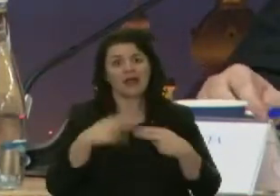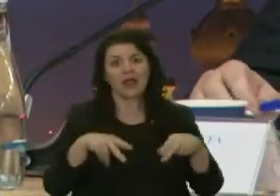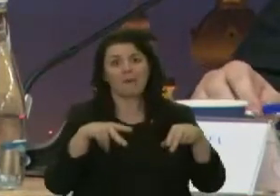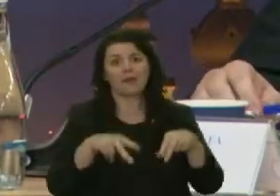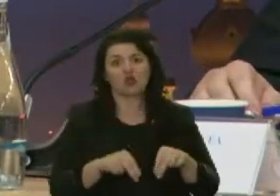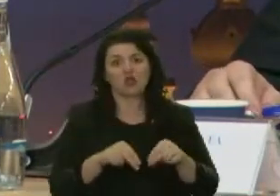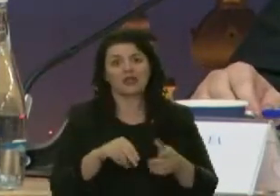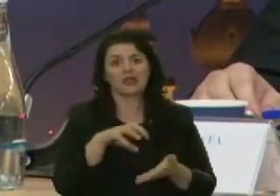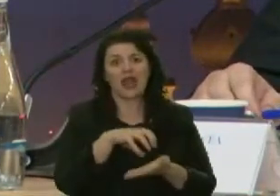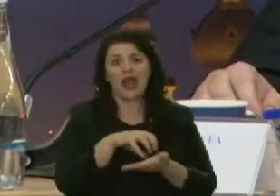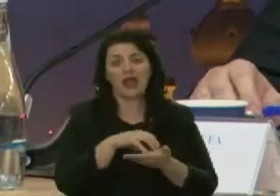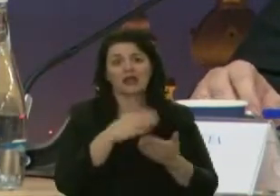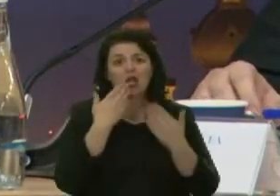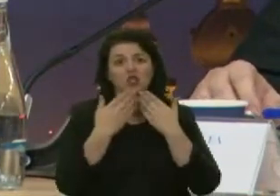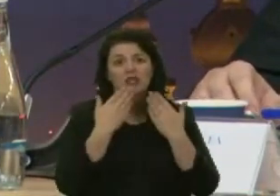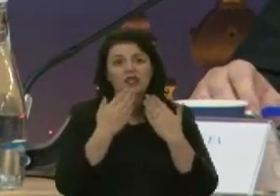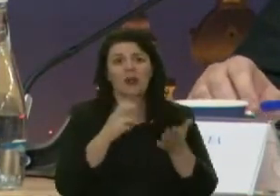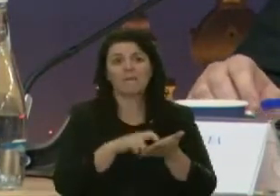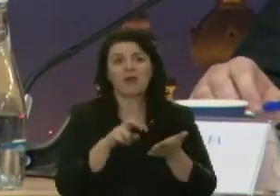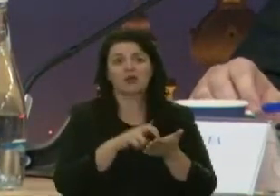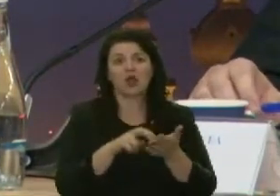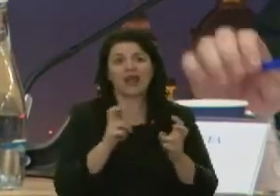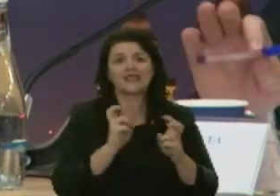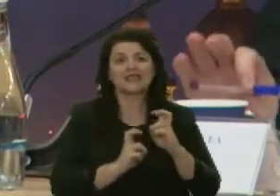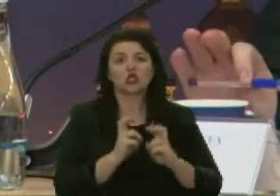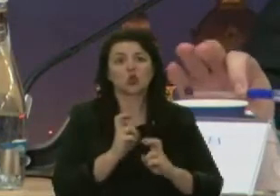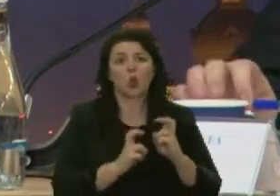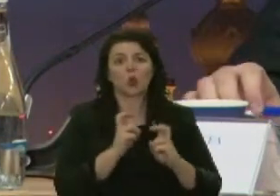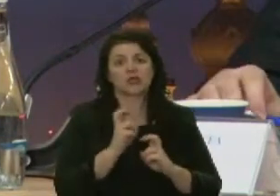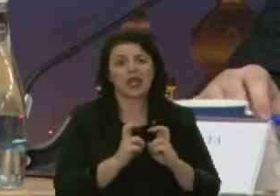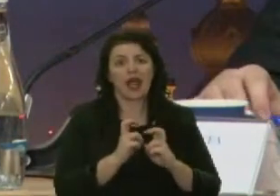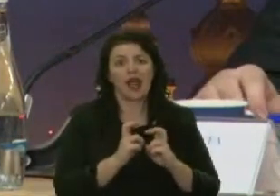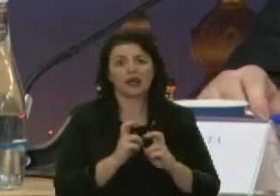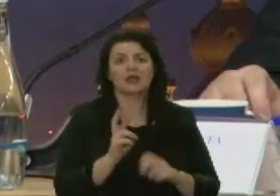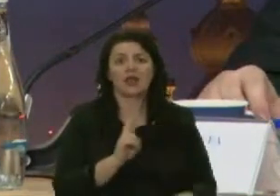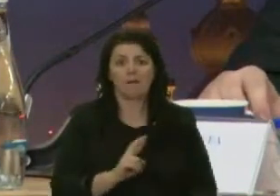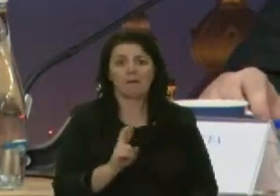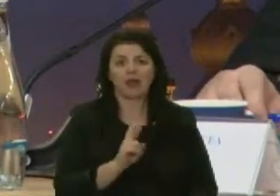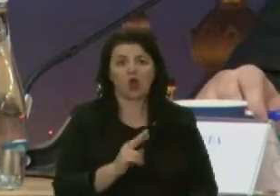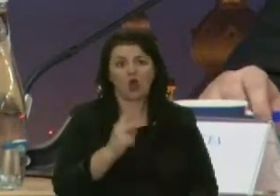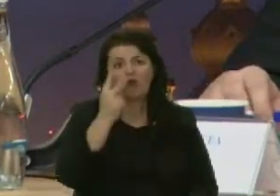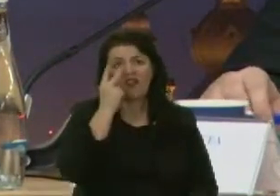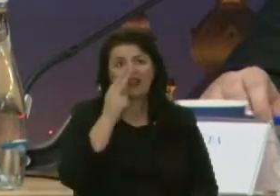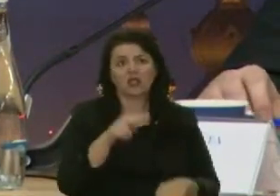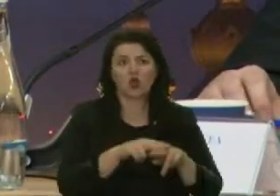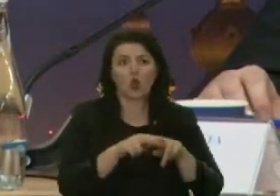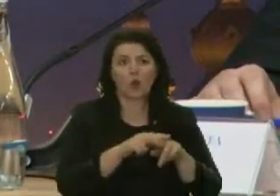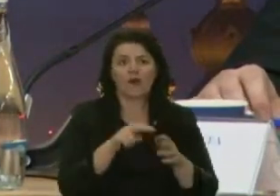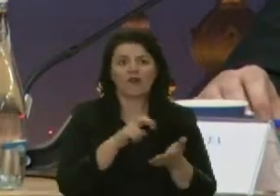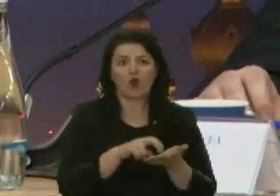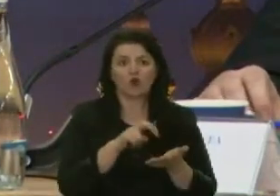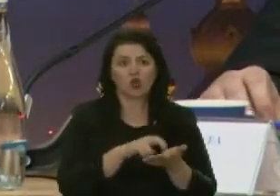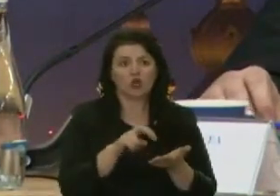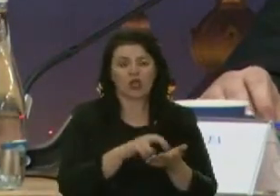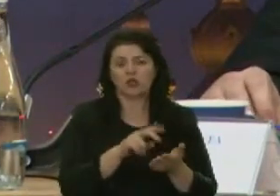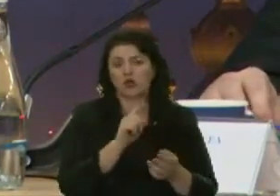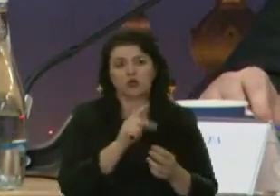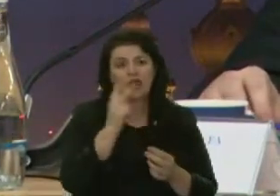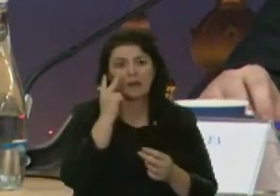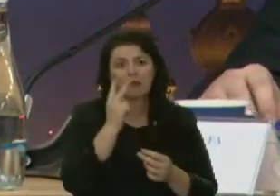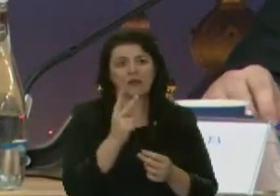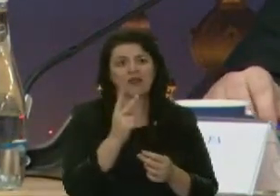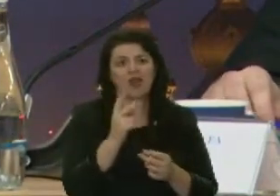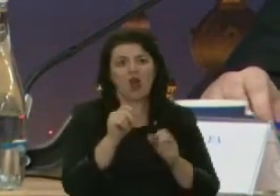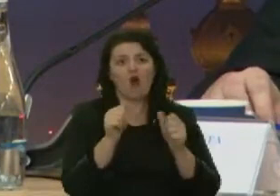de ședință Asta este modul de funcționare a unor instituții pe care repet o vedeți și dumneavoastră cum funcționează și nu trebuie privită ca o